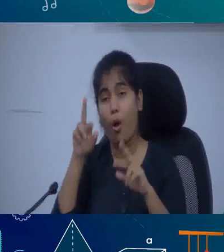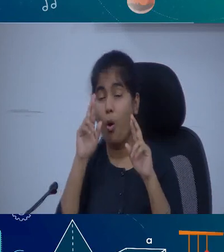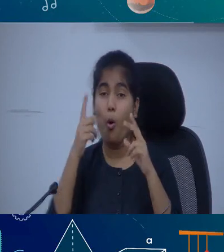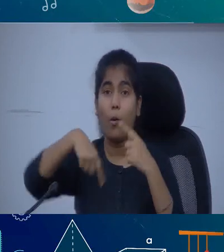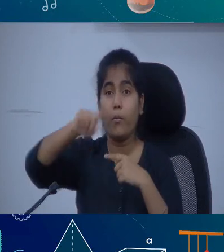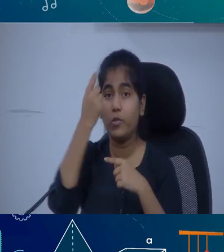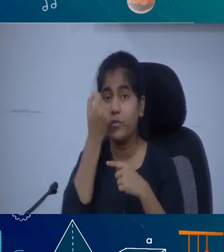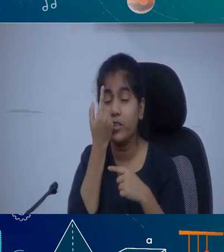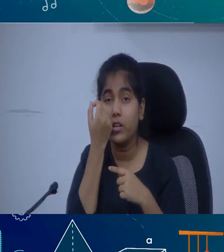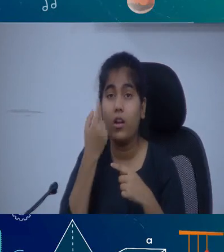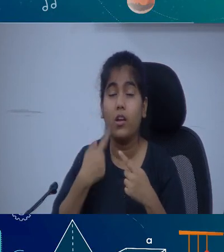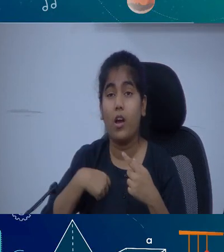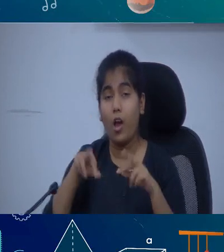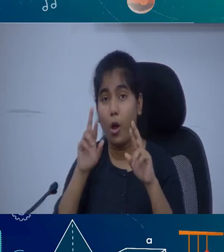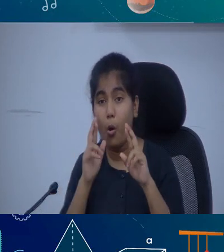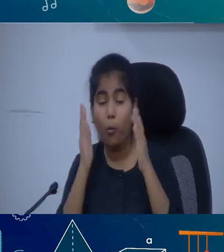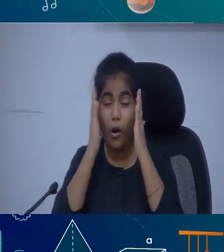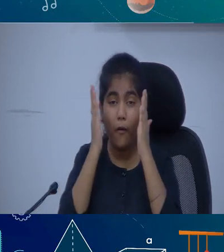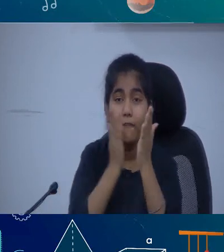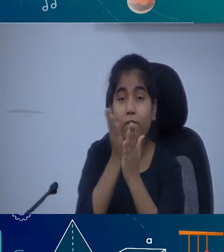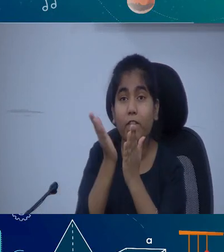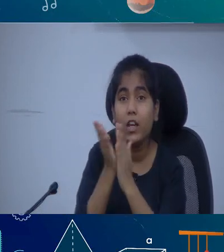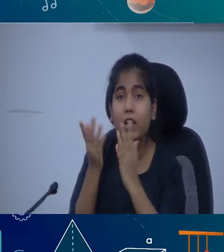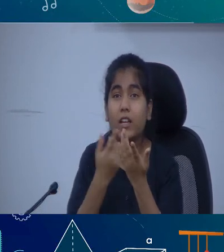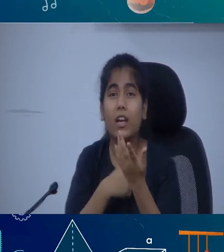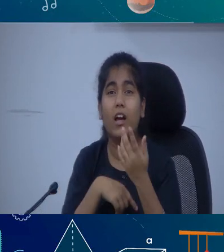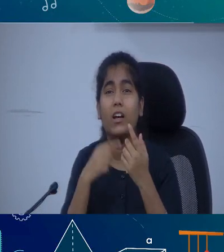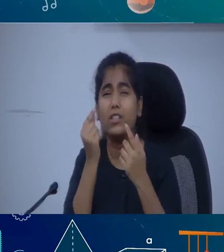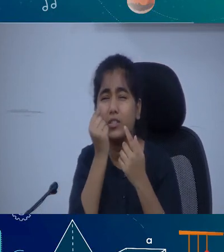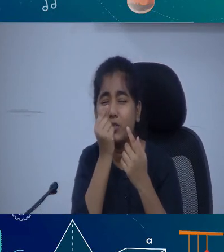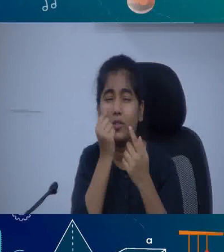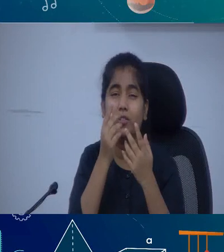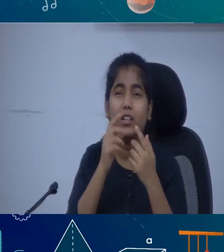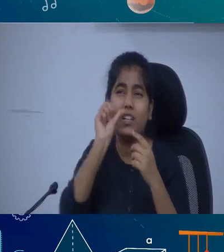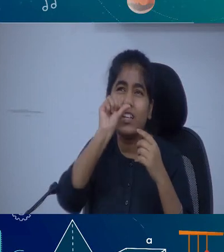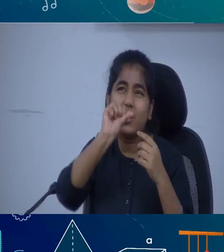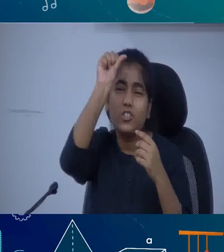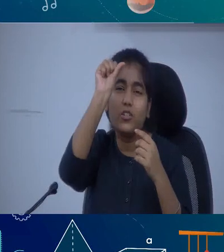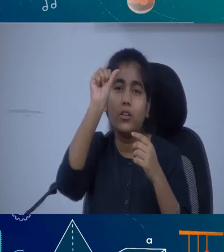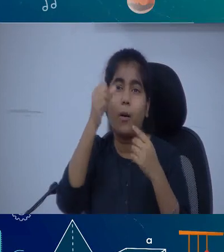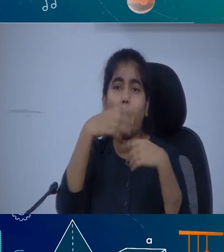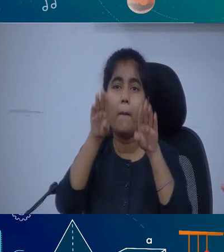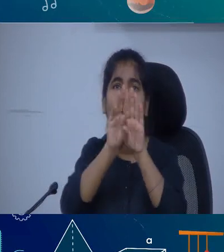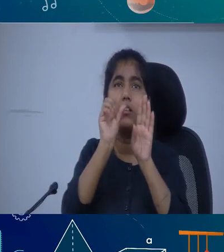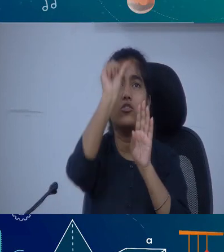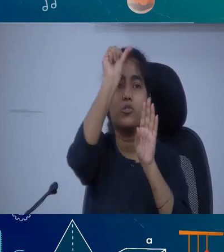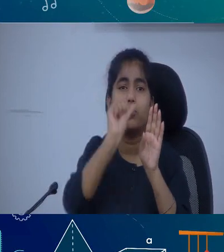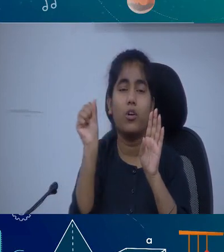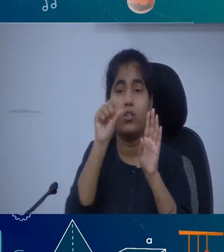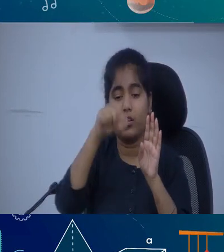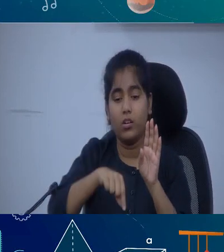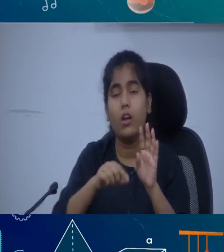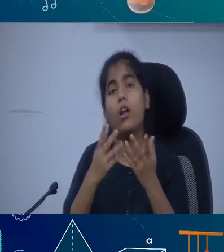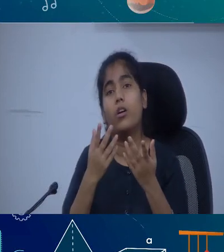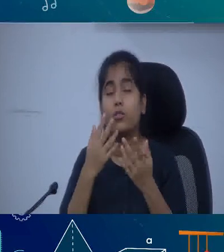नेक्स्ट, ये छोटी चीज़ें हैं बट बहुत अहम चीज़ें हैं. मैं आई होप कि यू आर अंडरस्टैंडिंग, आई होप आप समझ पा रहे हैं मैं किस दिशा में बोल रही हूँ. एक